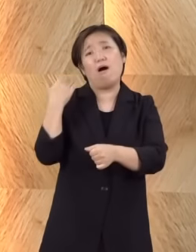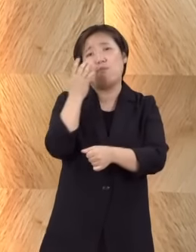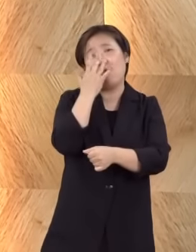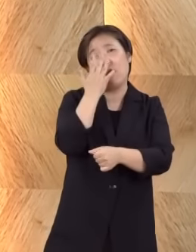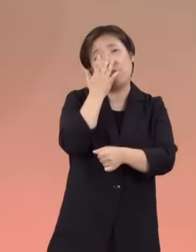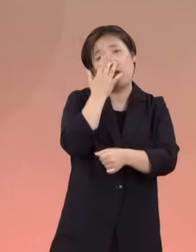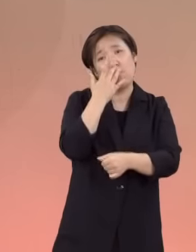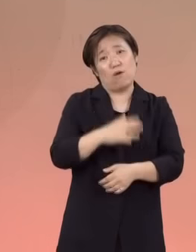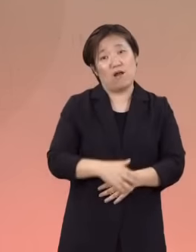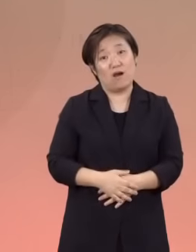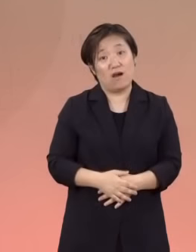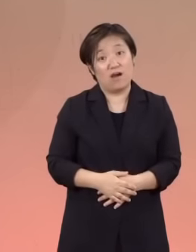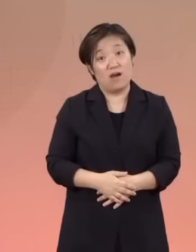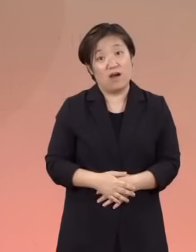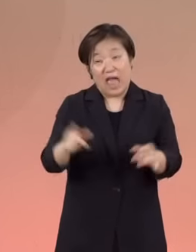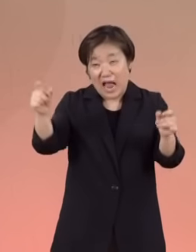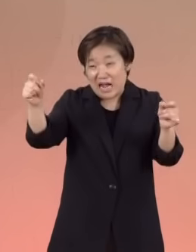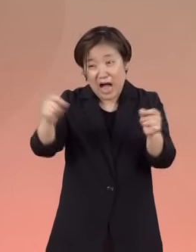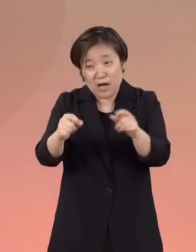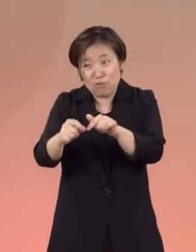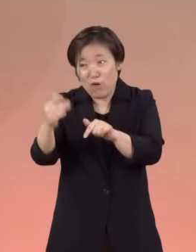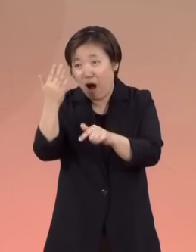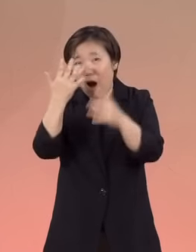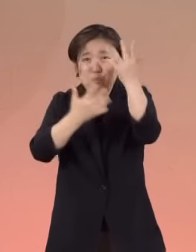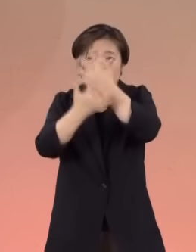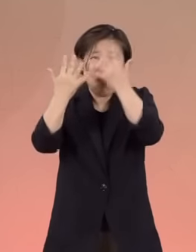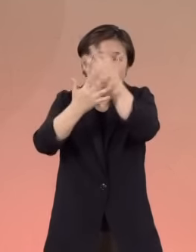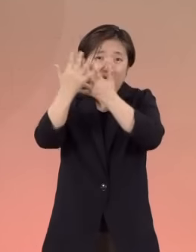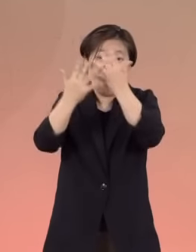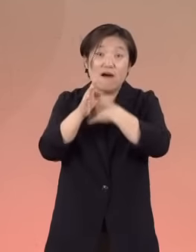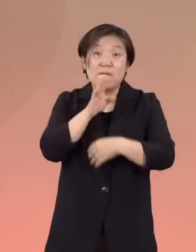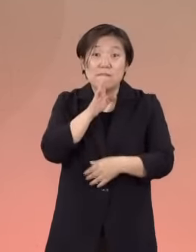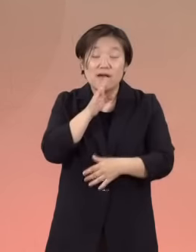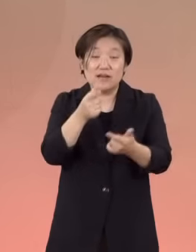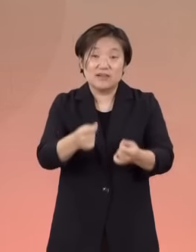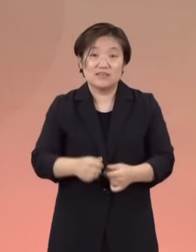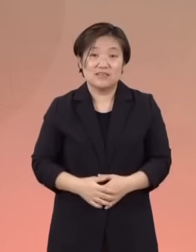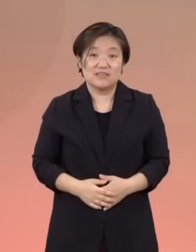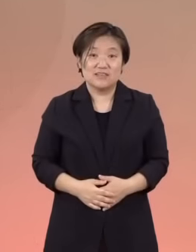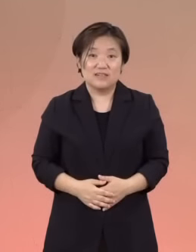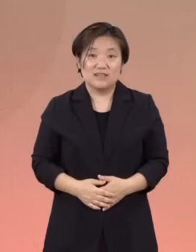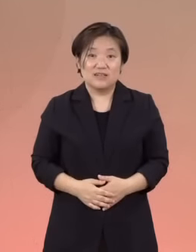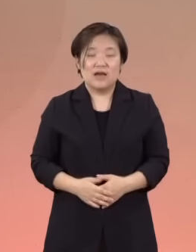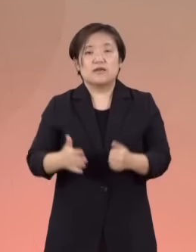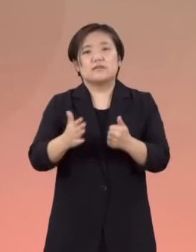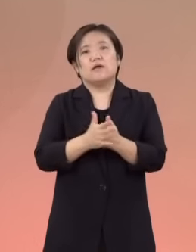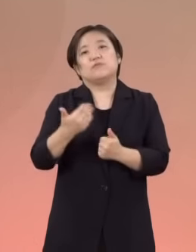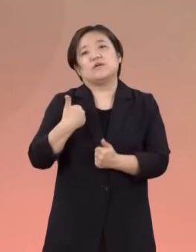생길지 몰라요 한 취도 알 수가 없다 그래서 제가 늘 말씀드린게